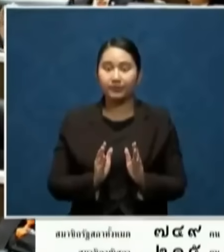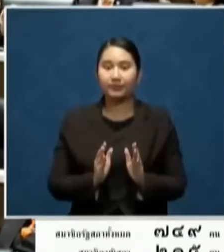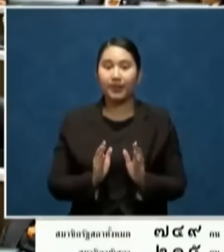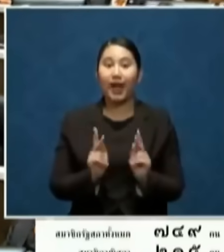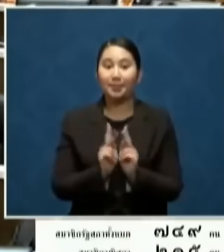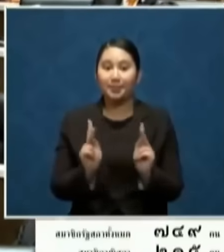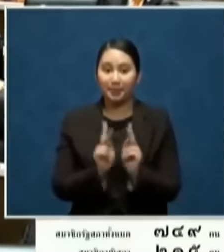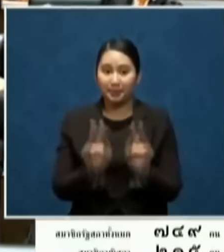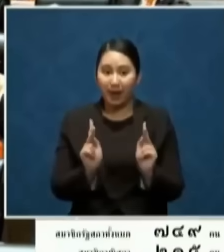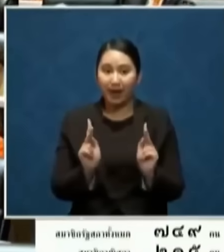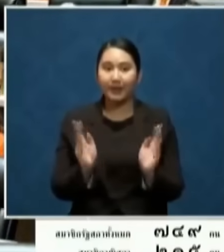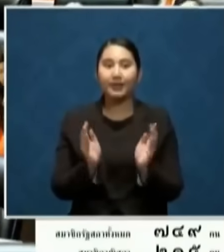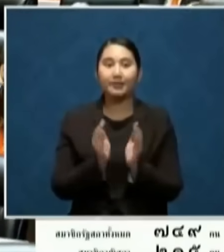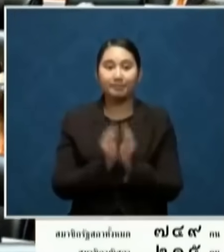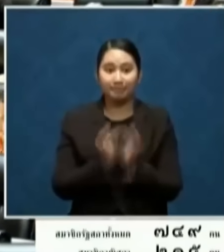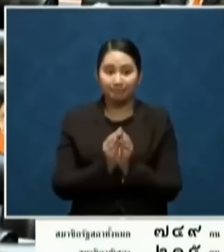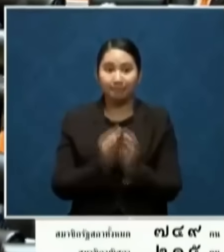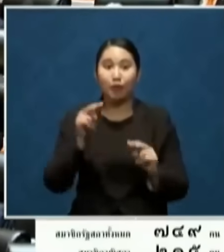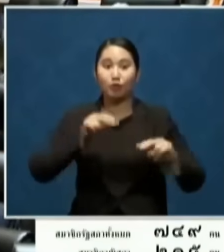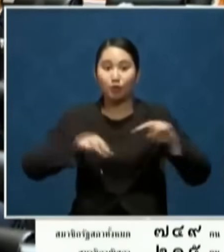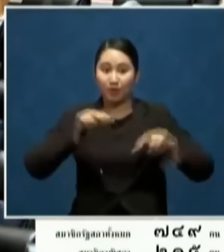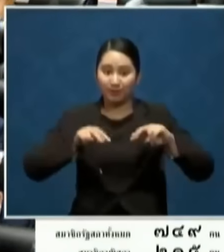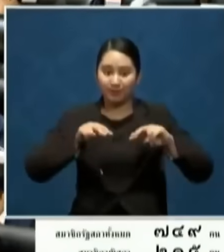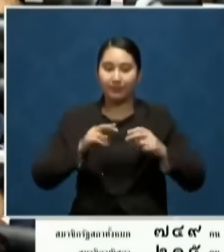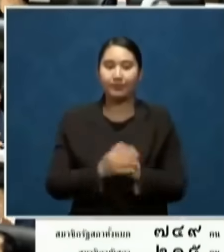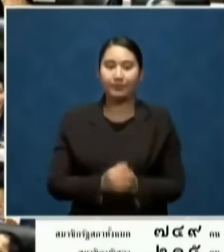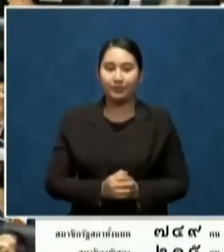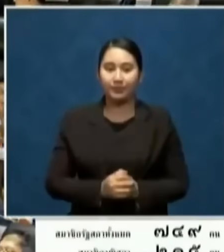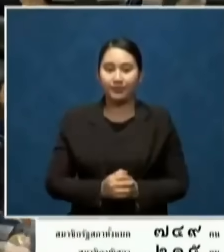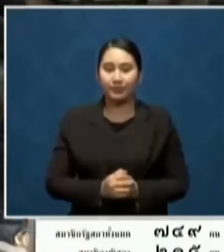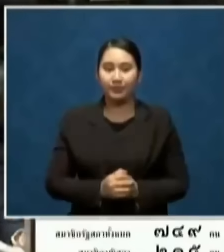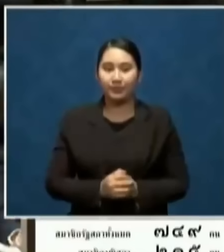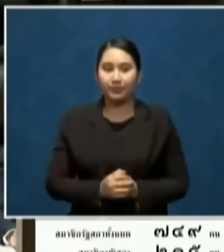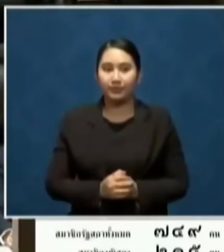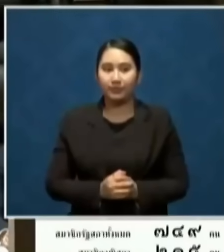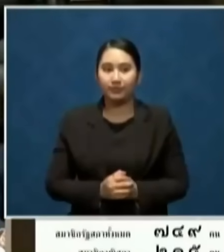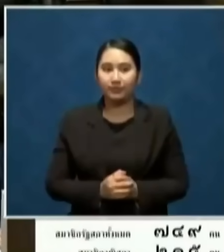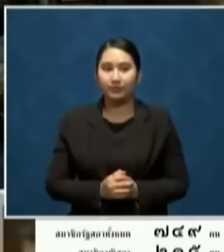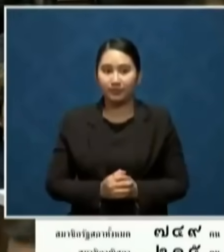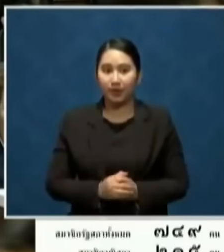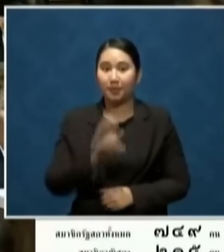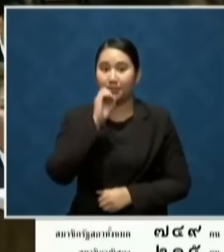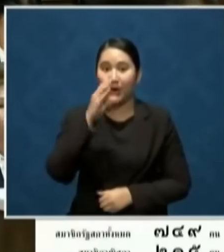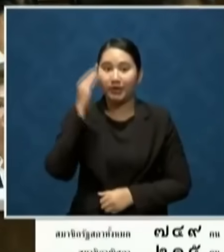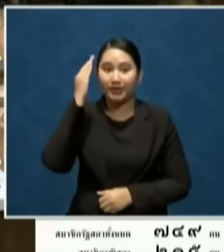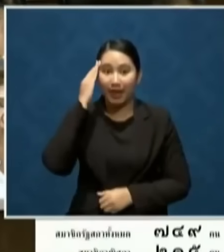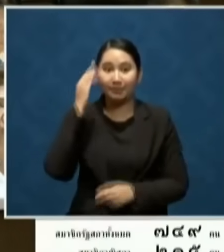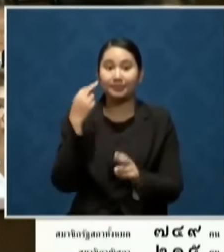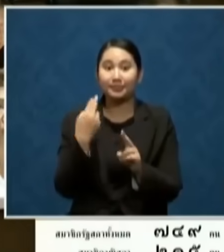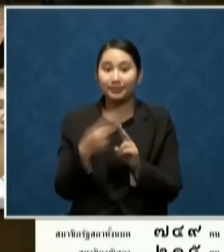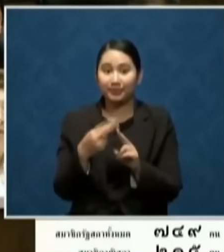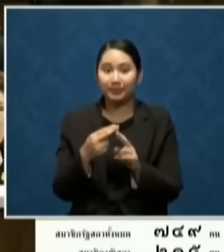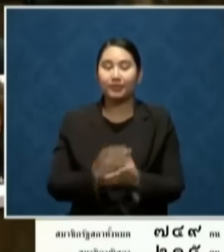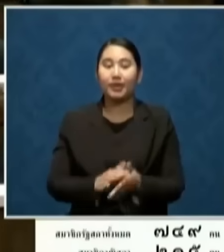งในตำแหน่งของนายกรัฐมนตรีคนที่30ได้สำเร็จหรือไม่เนี่ยนะคะซึ่งจะต้อง